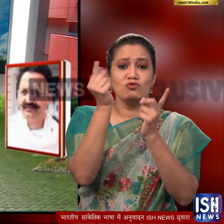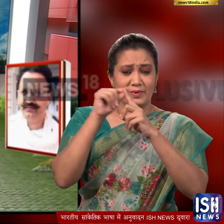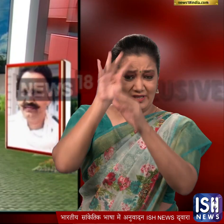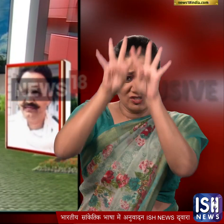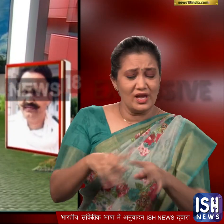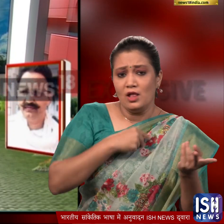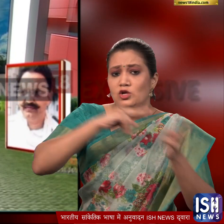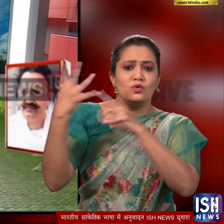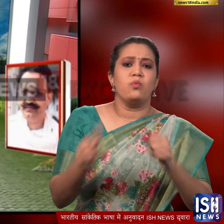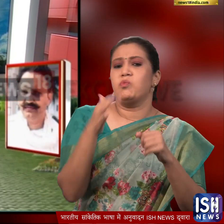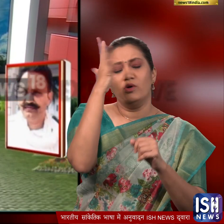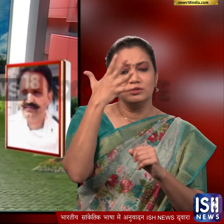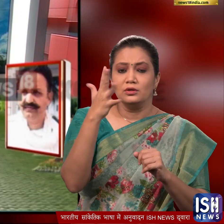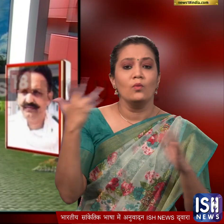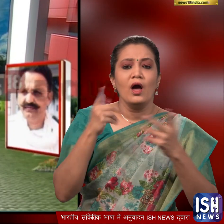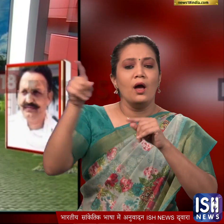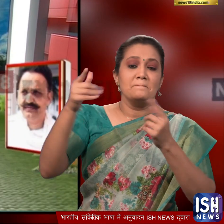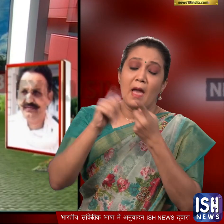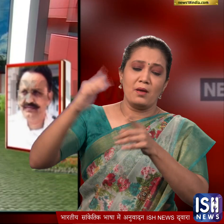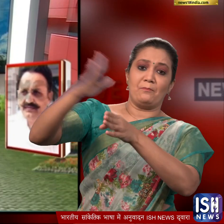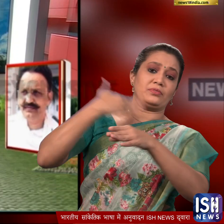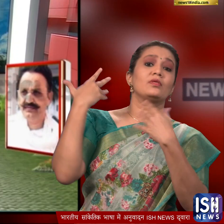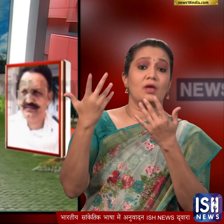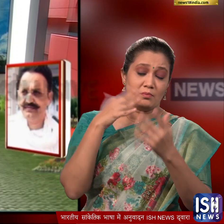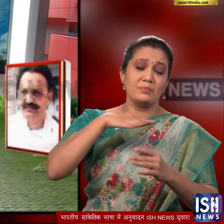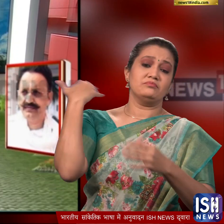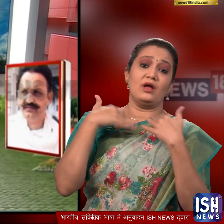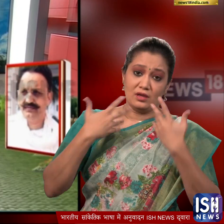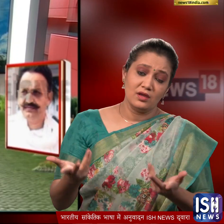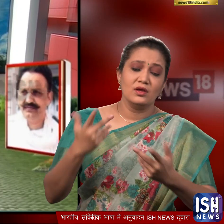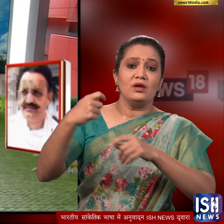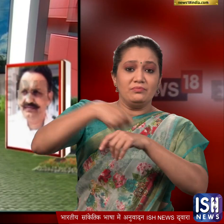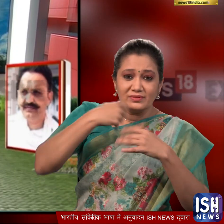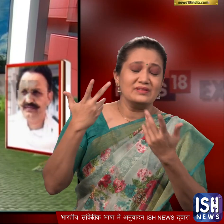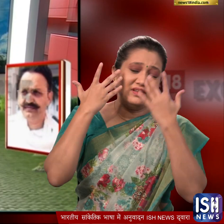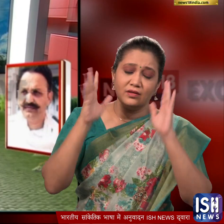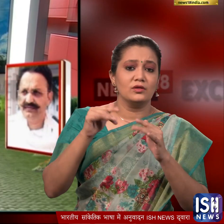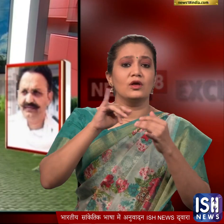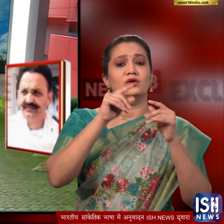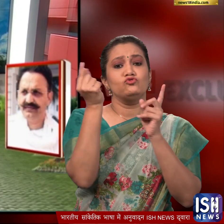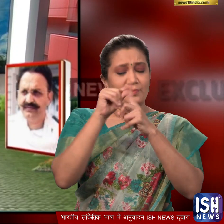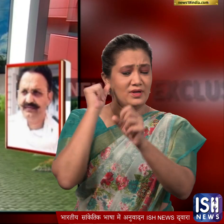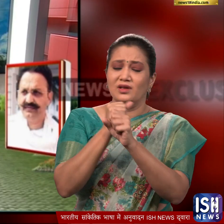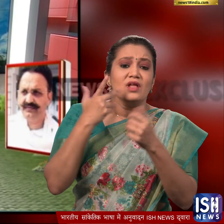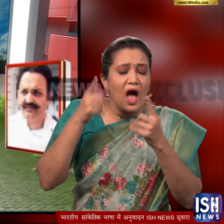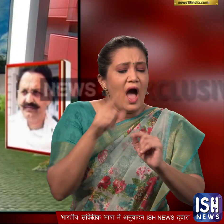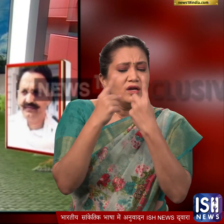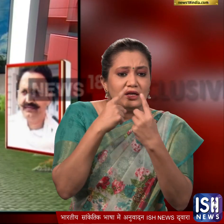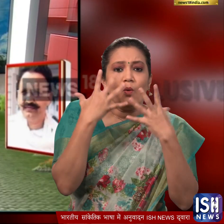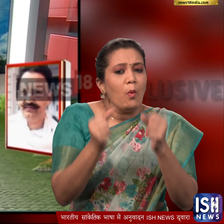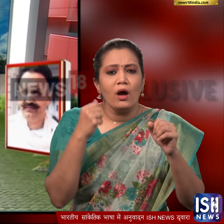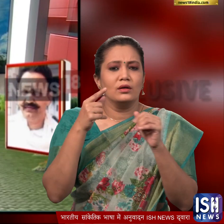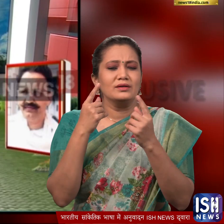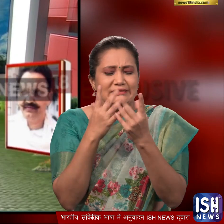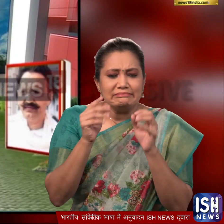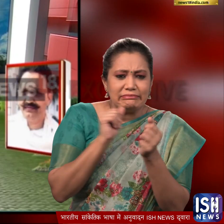था कि वो यूपी की जेल में नहीं जाना चाहता है क्योंकि वहां उसकी जान को खतरा है, जबकि यूपी सरकार ने सुप्रीम कोर्ट में दलील दी थी कि कोर्ट की कार्रवाई